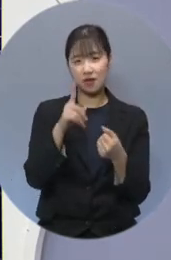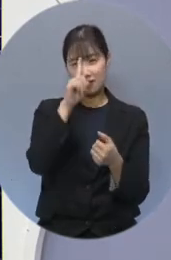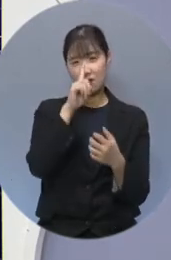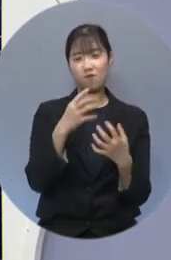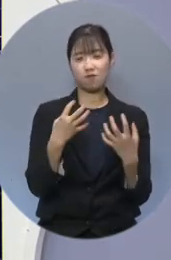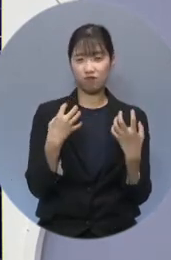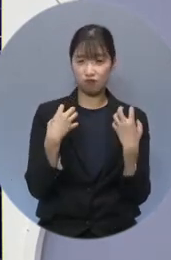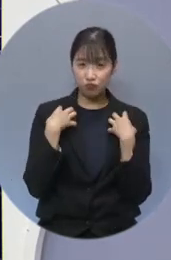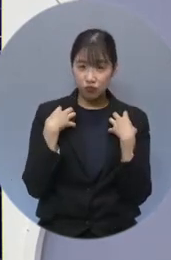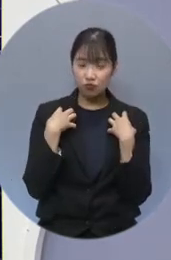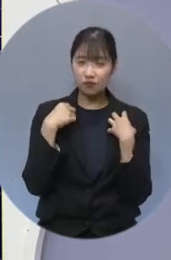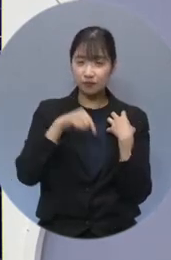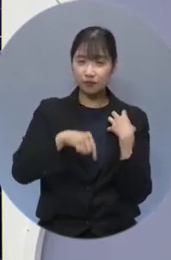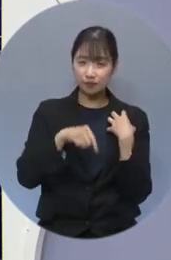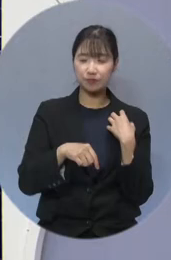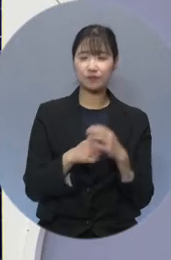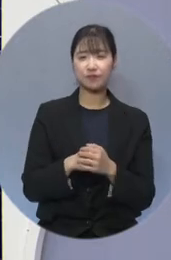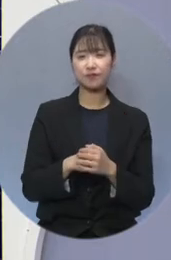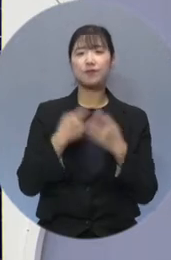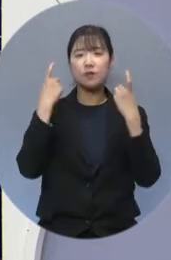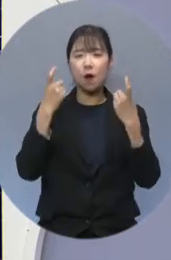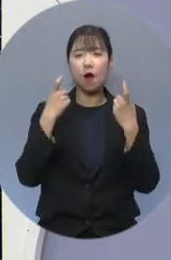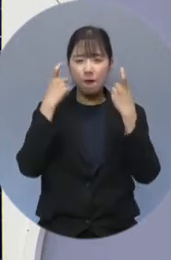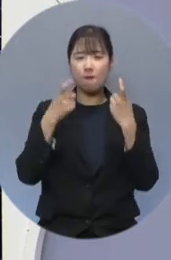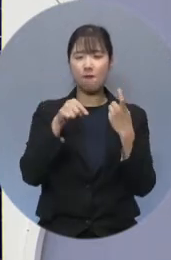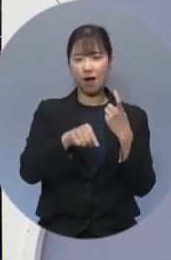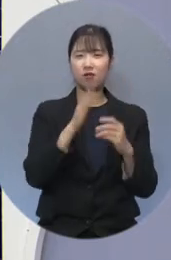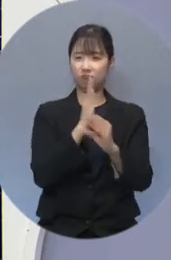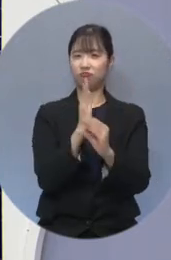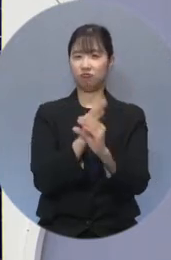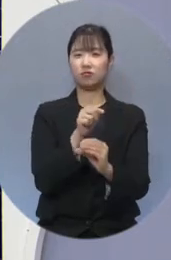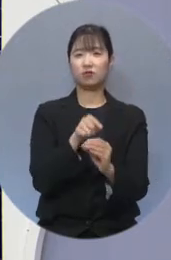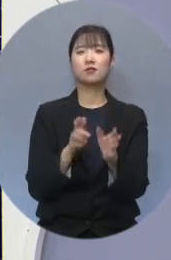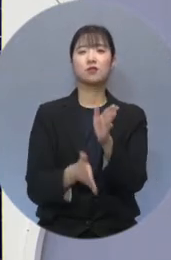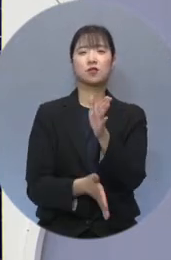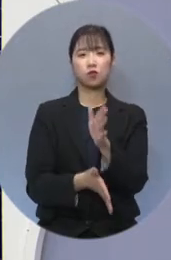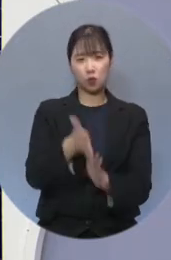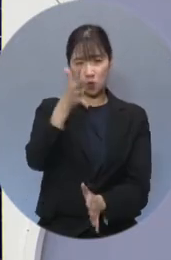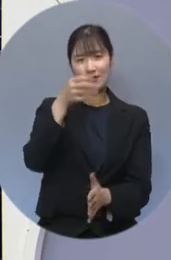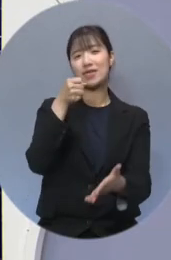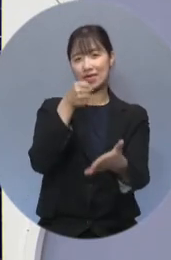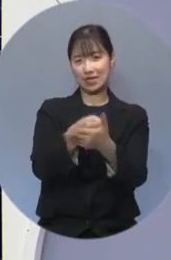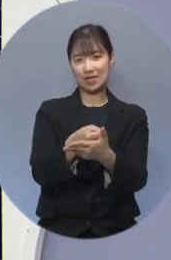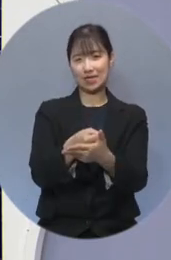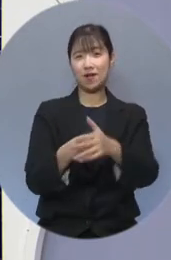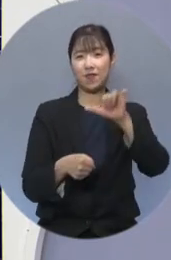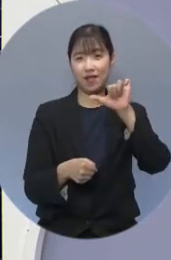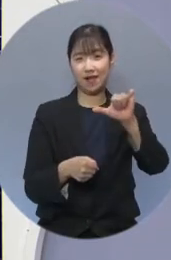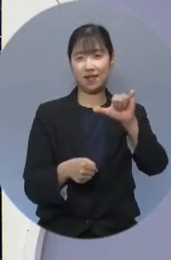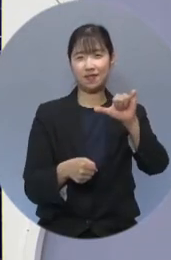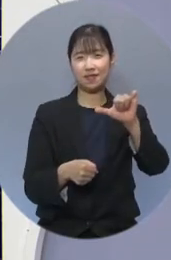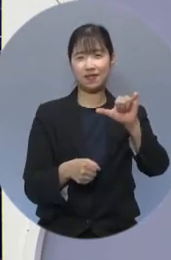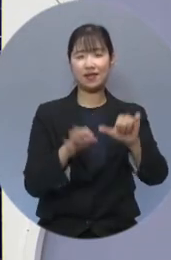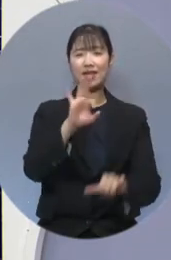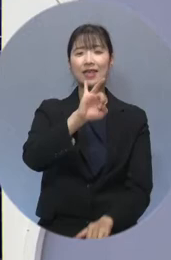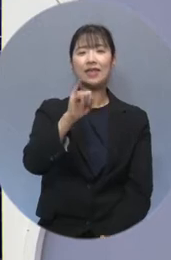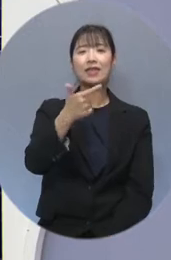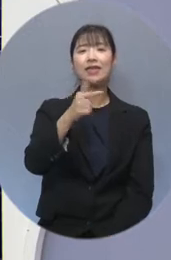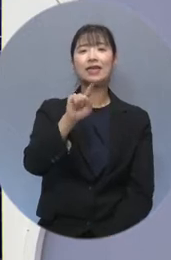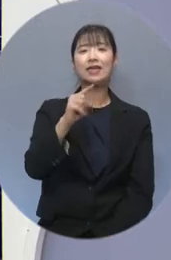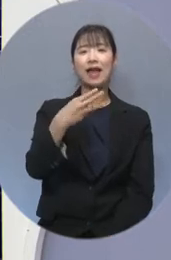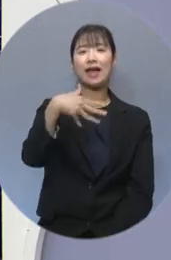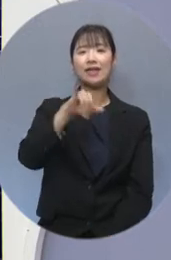저희들이 이제 국가가 관광 거점 도시를 지정을 했습니다. 5개인데요. 우리가 이날치